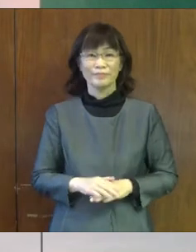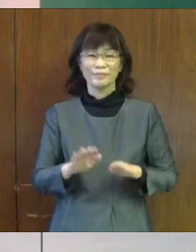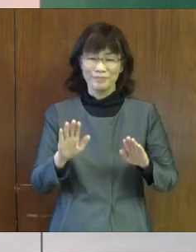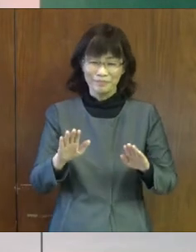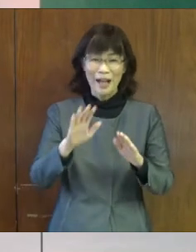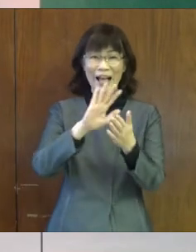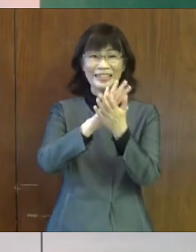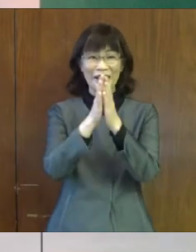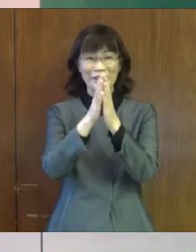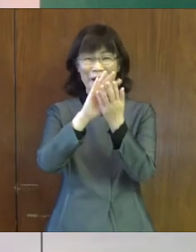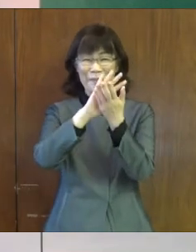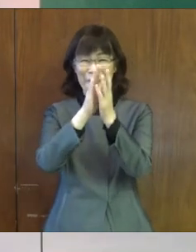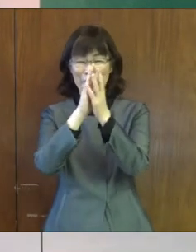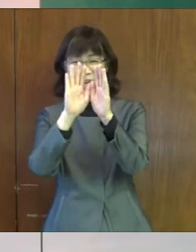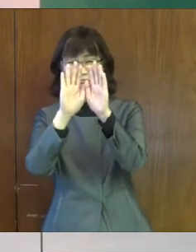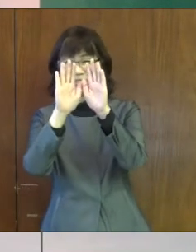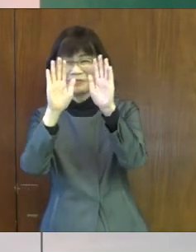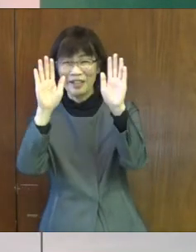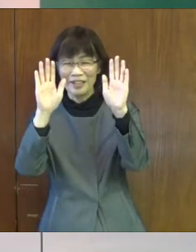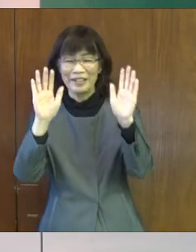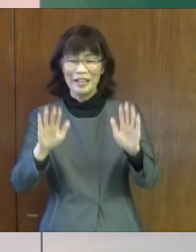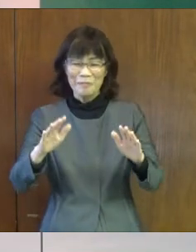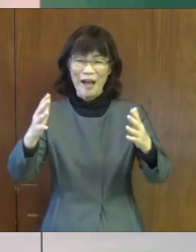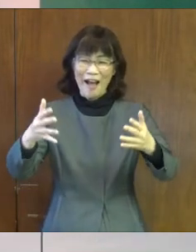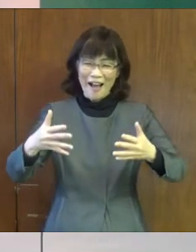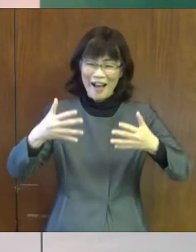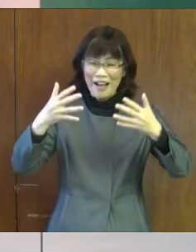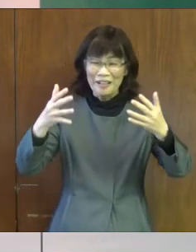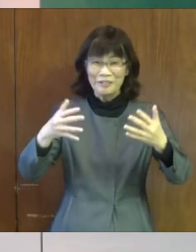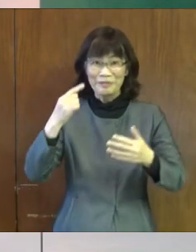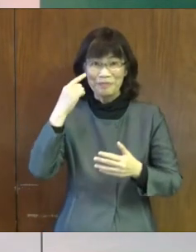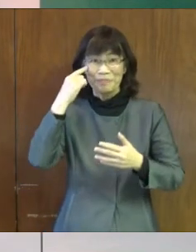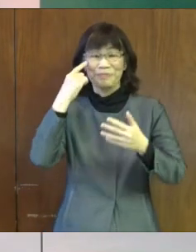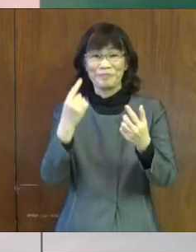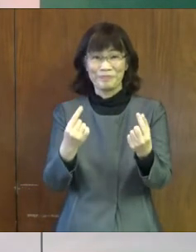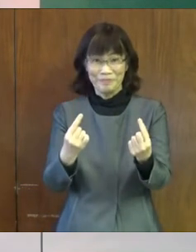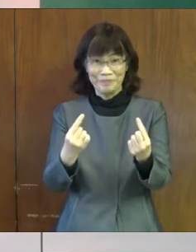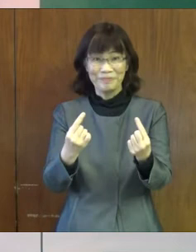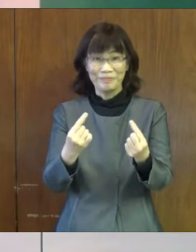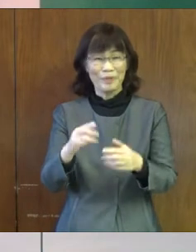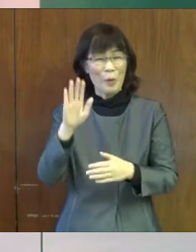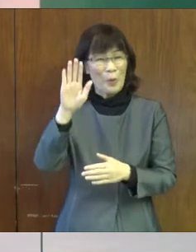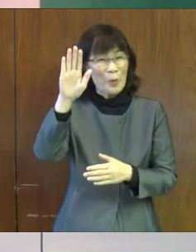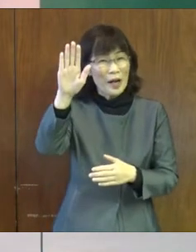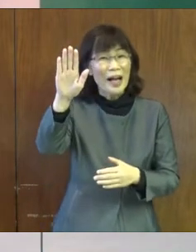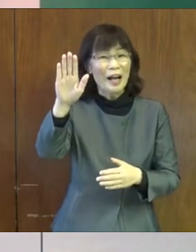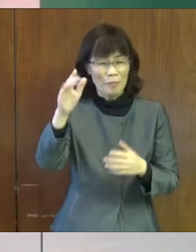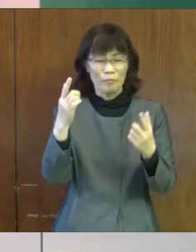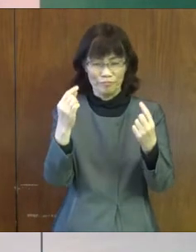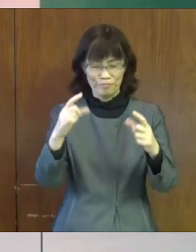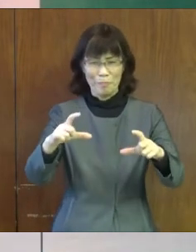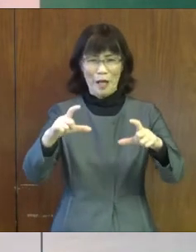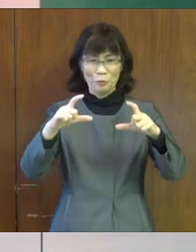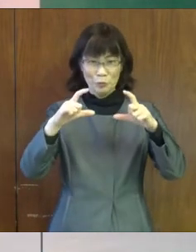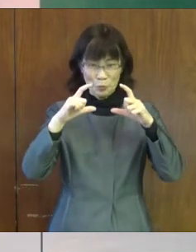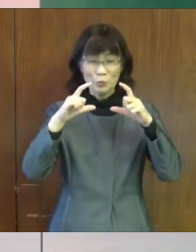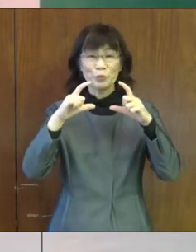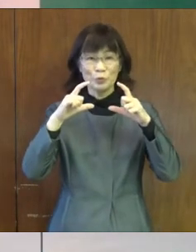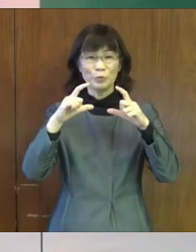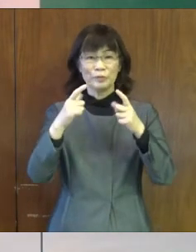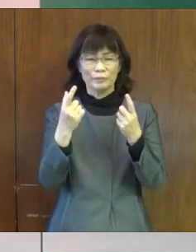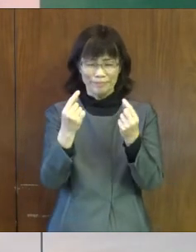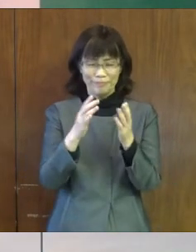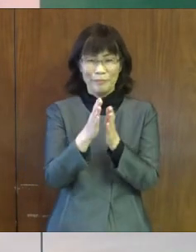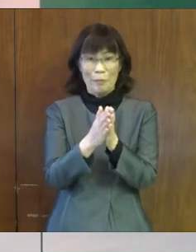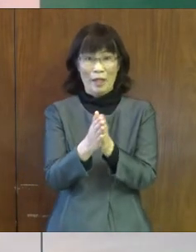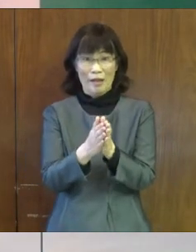桜の花が咲き始め、春の息吹を感じる季節となりました。これからもマスクの着用、こ